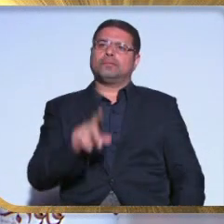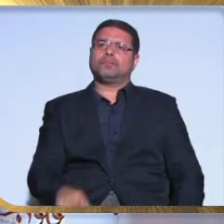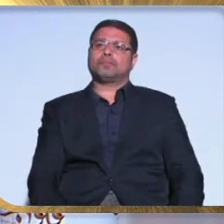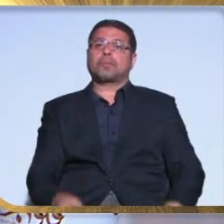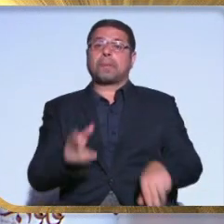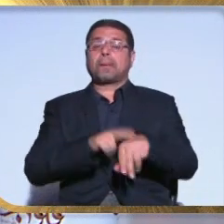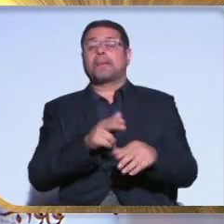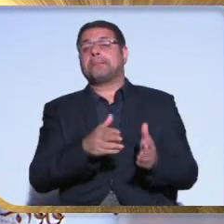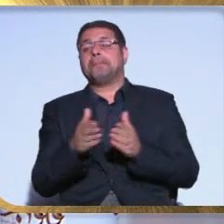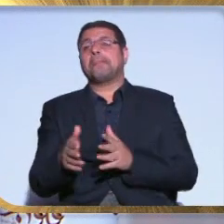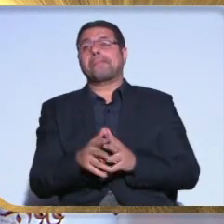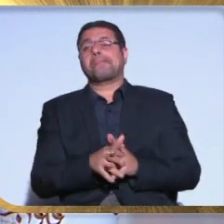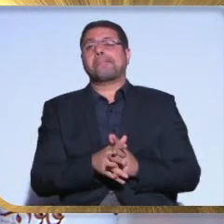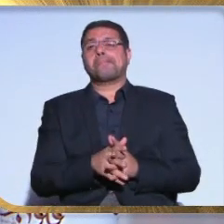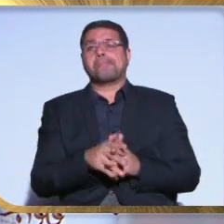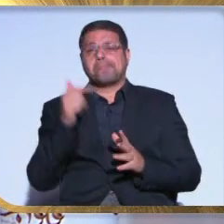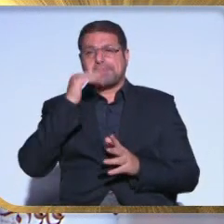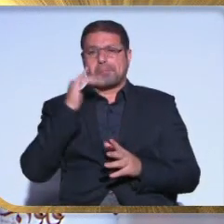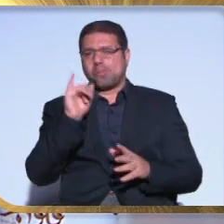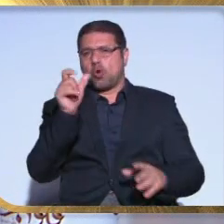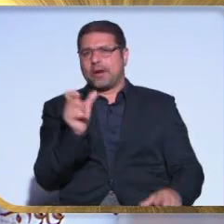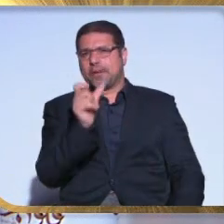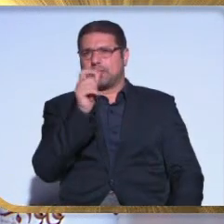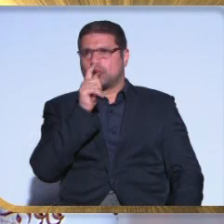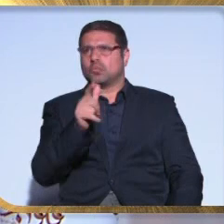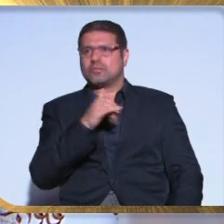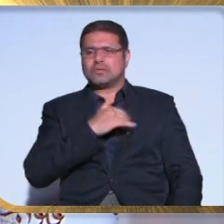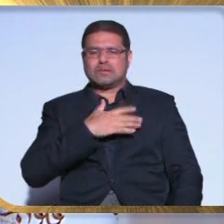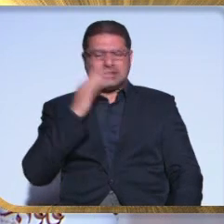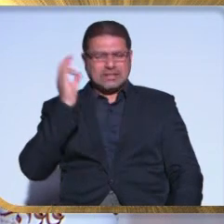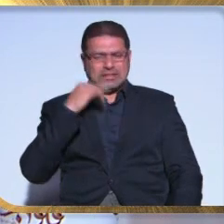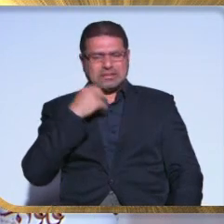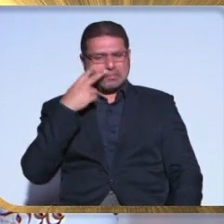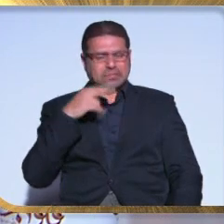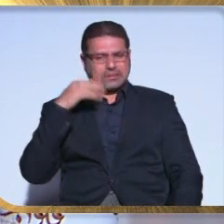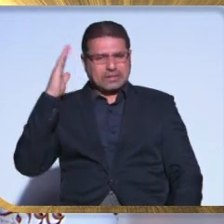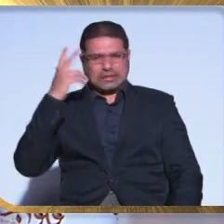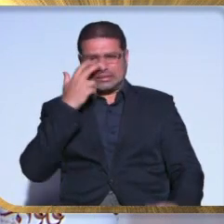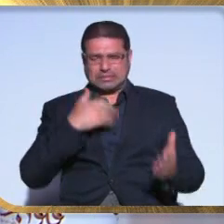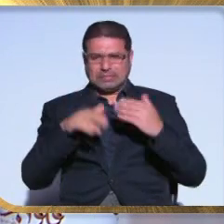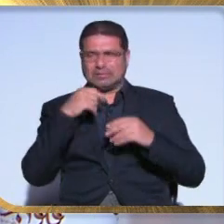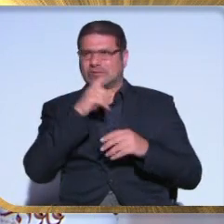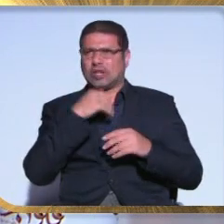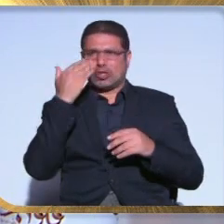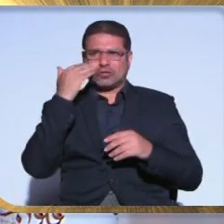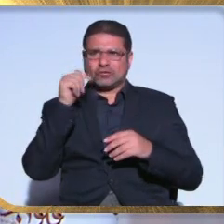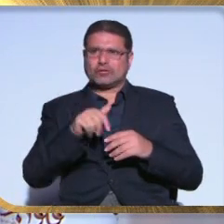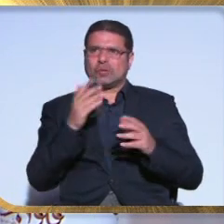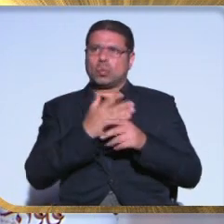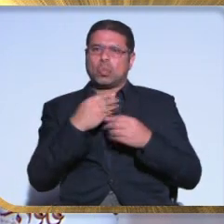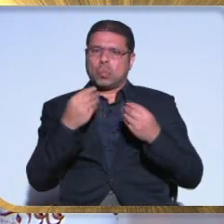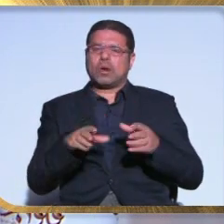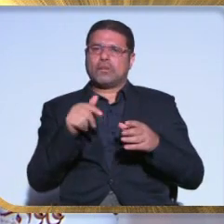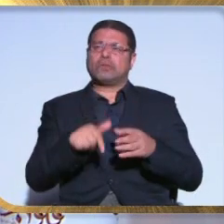بالنسبة لي الست منى هي على طول بتأنب نفسها على أخطاء مضت هي عاشت فيها أو وقعت